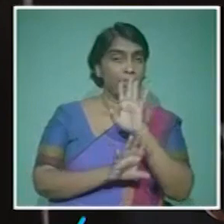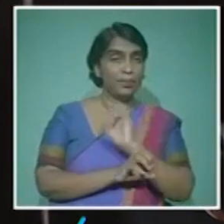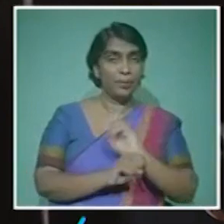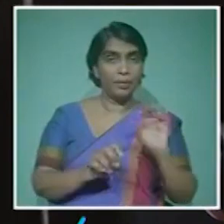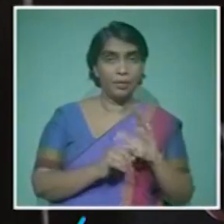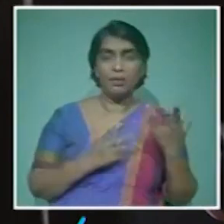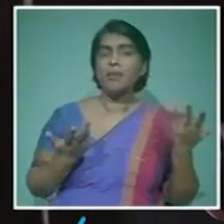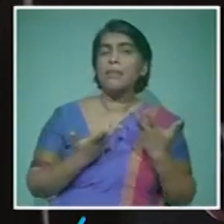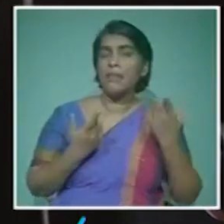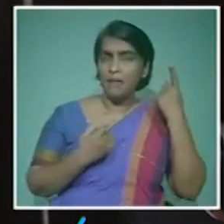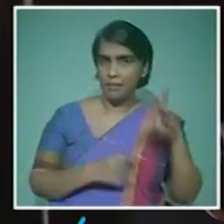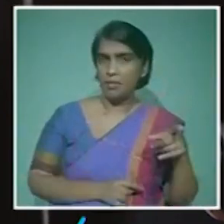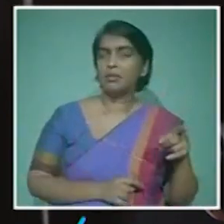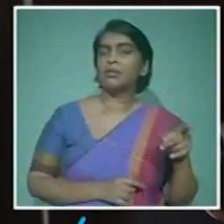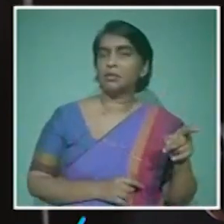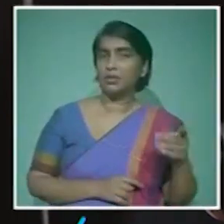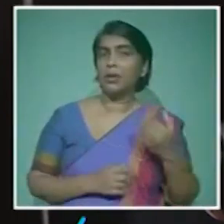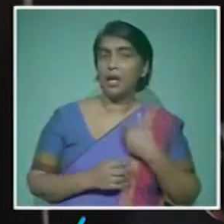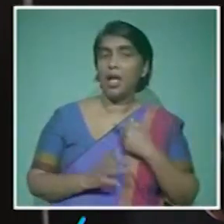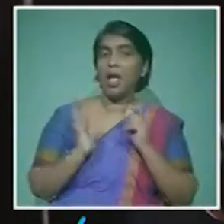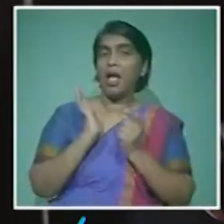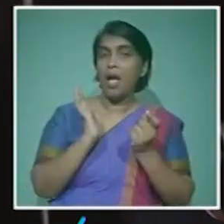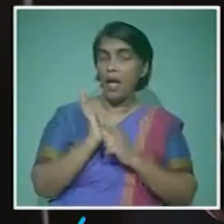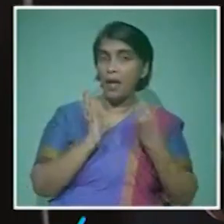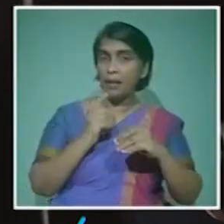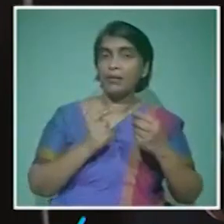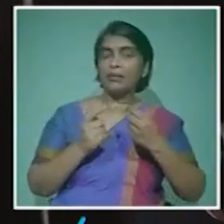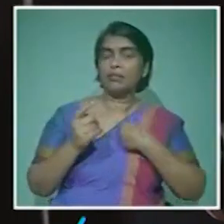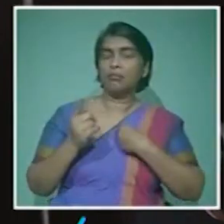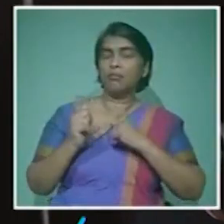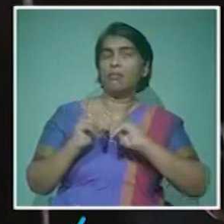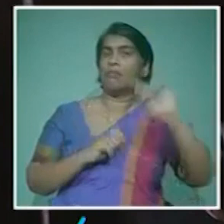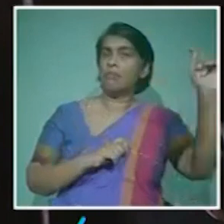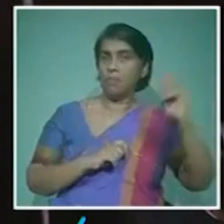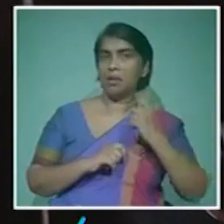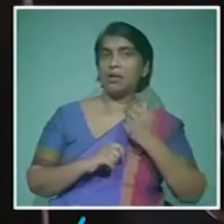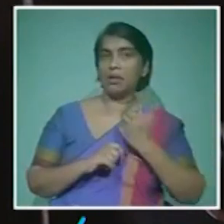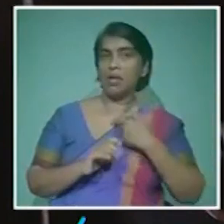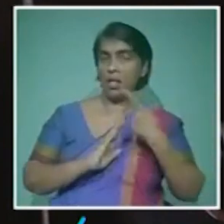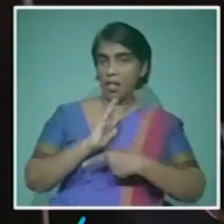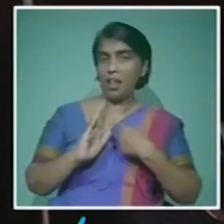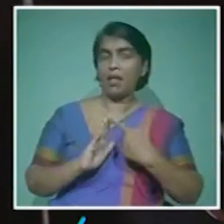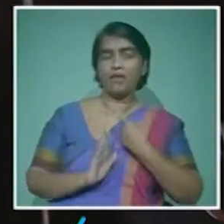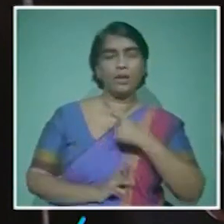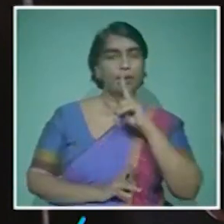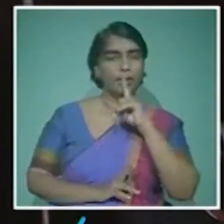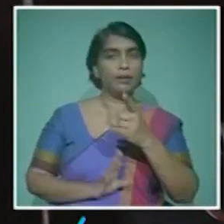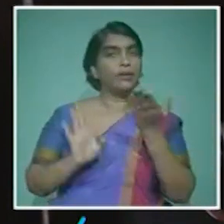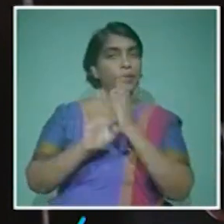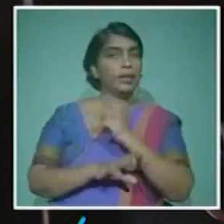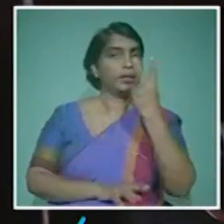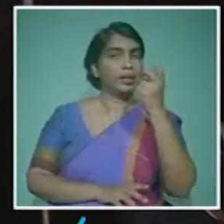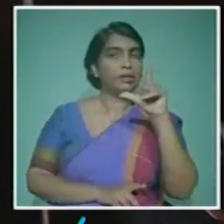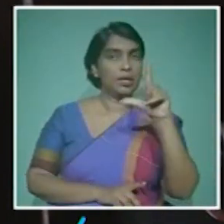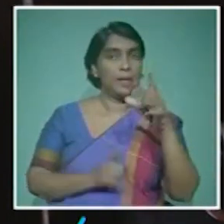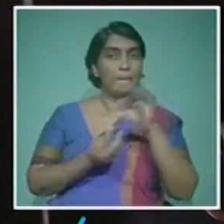වෙන්න අවස්ථාව නැතිවීම නිසා අපේ ණය හිලව් කරන්න කියලා අපි තමයි ඒක ගෙනාවේ ලංකාවෙන් තමයි ඒක ගෙනාවේ එදා 2007